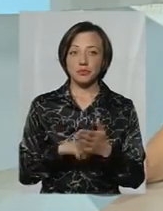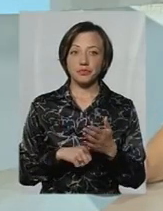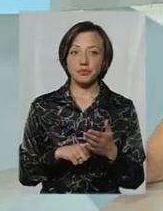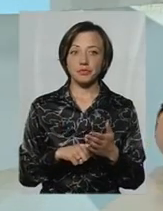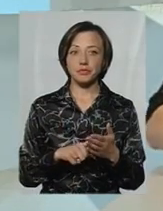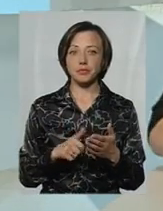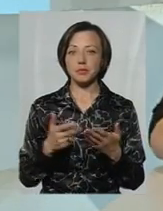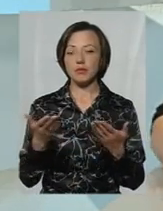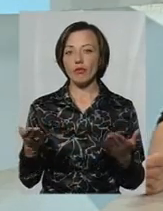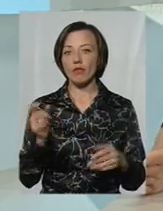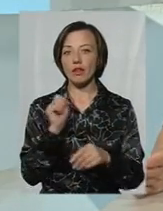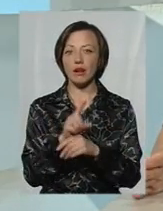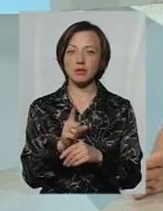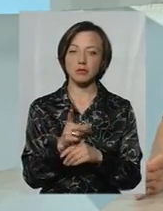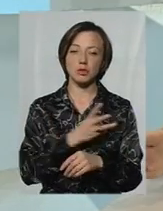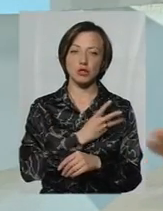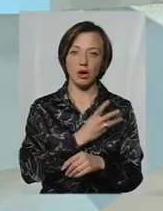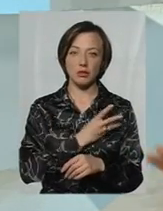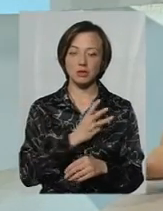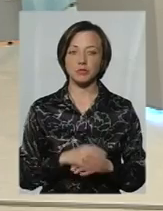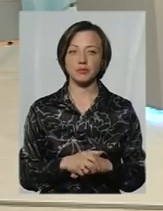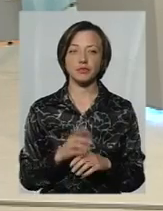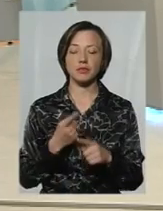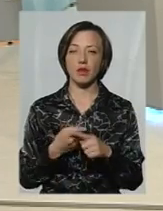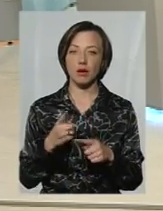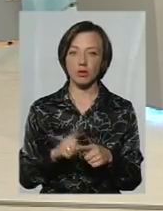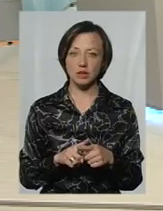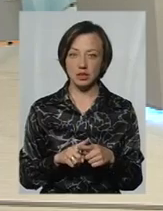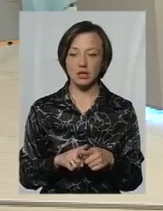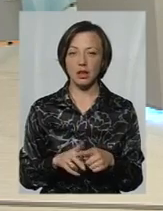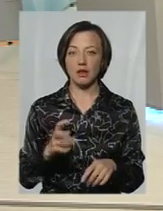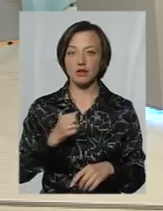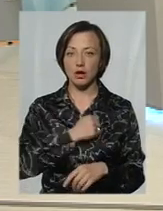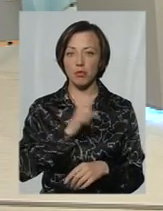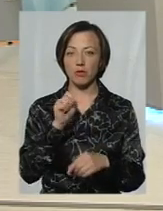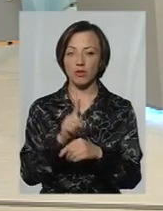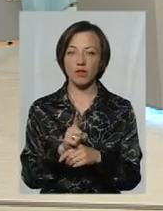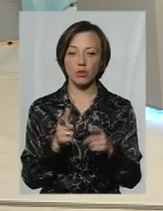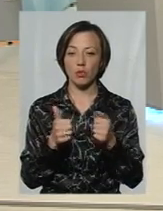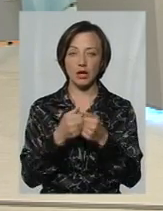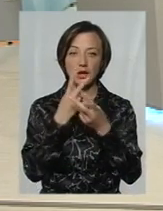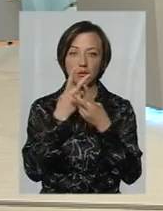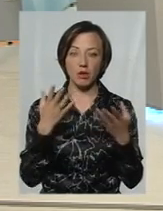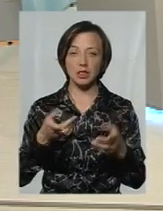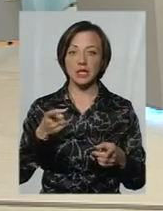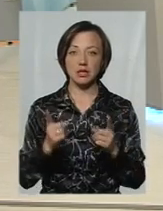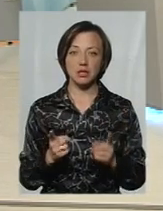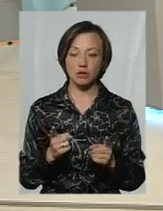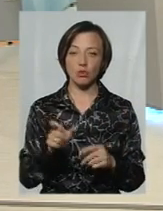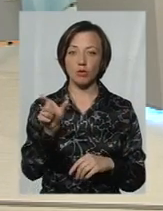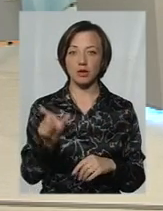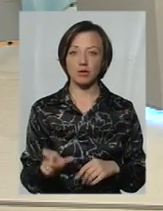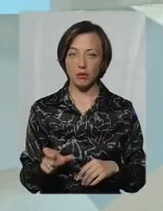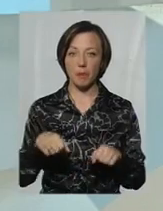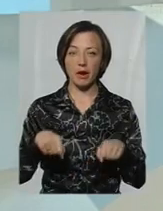них функцій немає, чи то повноважень, чи то бажання. Оце, на жаль, повноважені органи не бачать. А дійсно, громадянин,